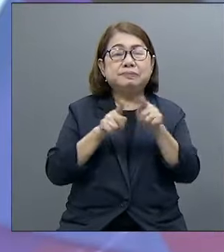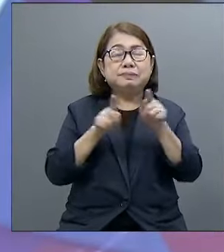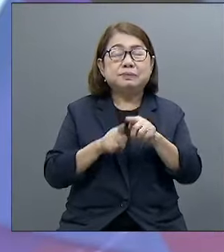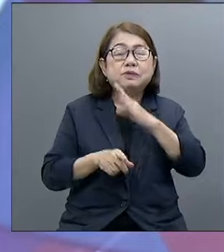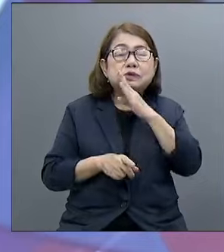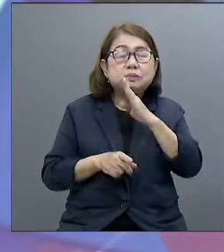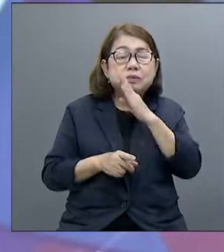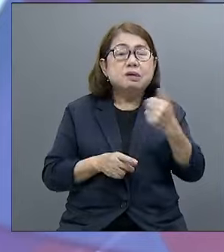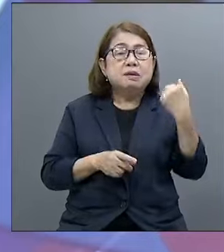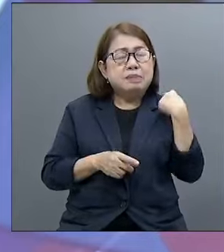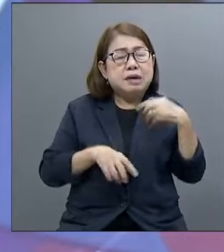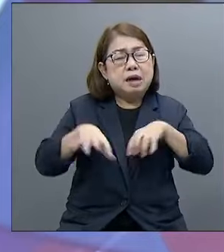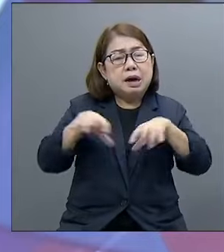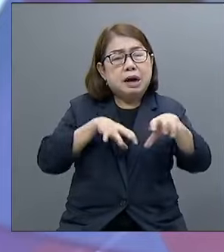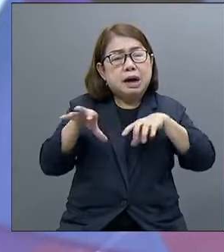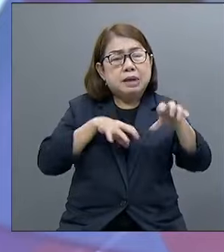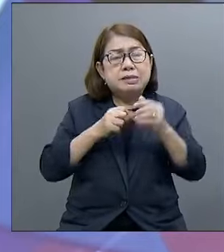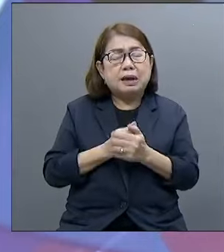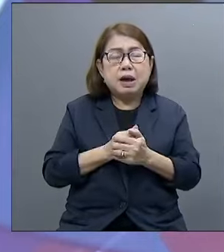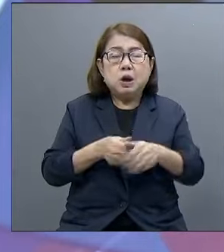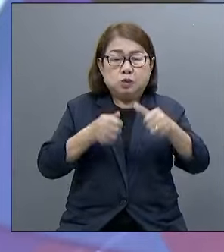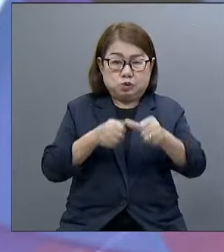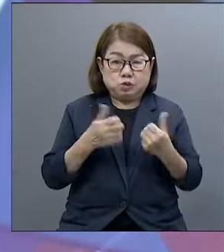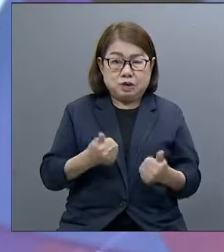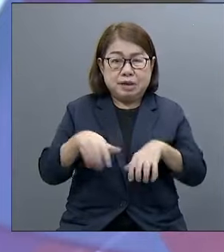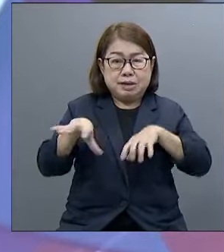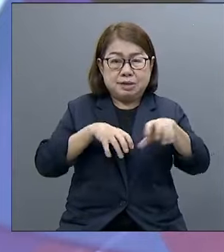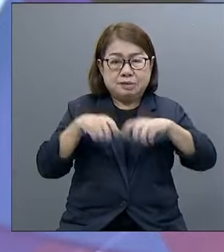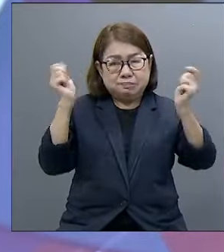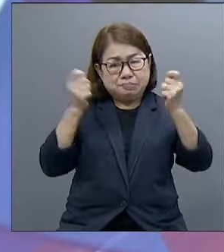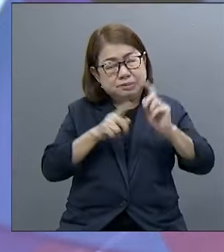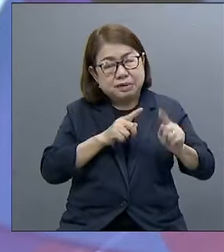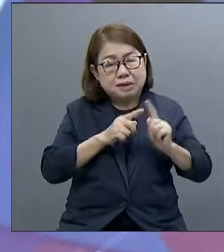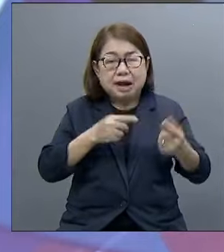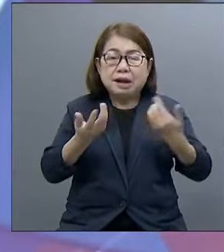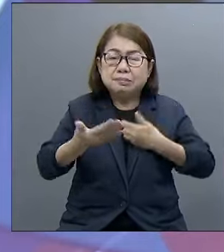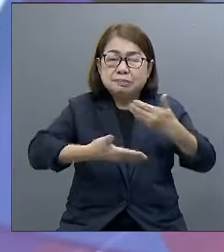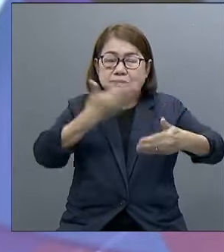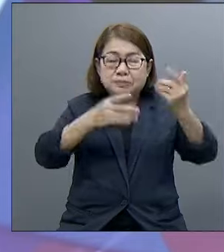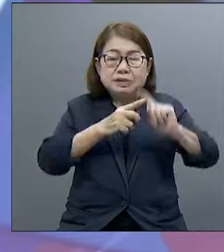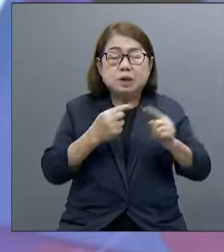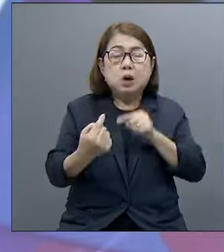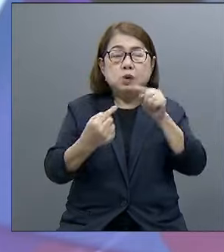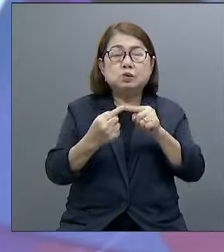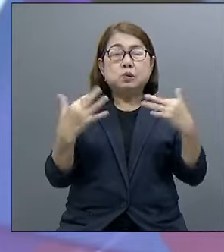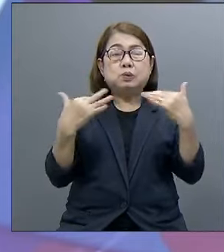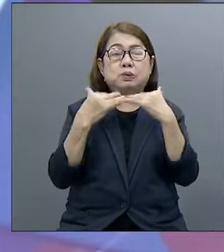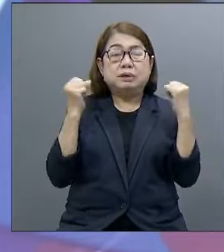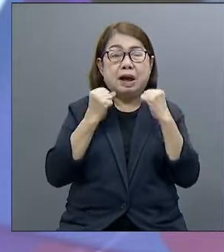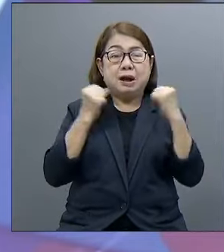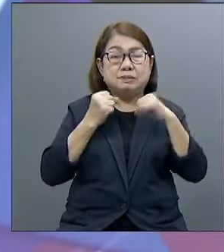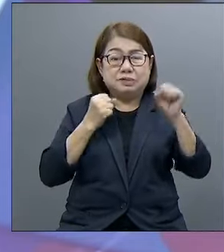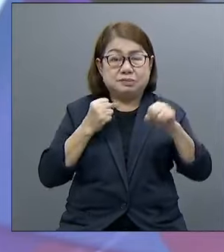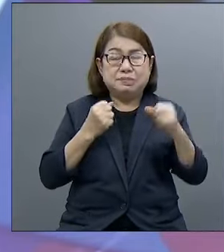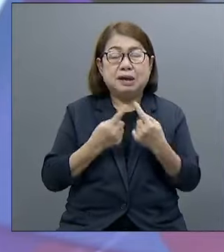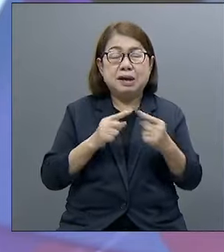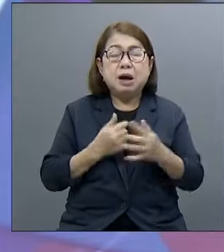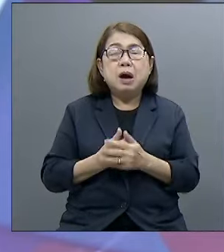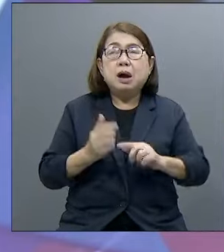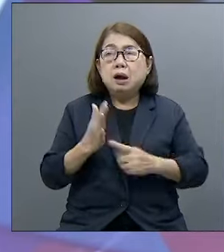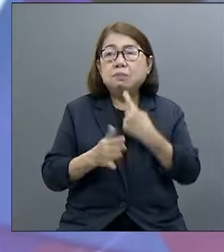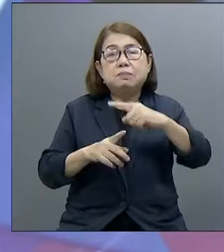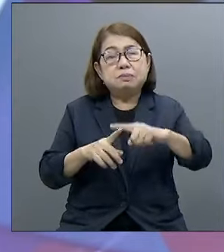หลายๆอย่างงานแฟร์ที่จัดขึ้นในช่วงนี้เพราะว่าโดยปกติตามฤดูกาลน่ะมันคือช่วงอากาศเย็นและอย่างในทุกๆช่วงต้นเดือนกุ